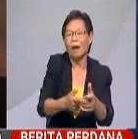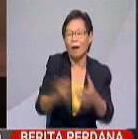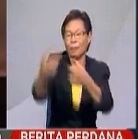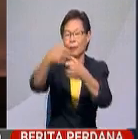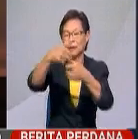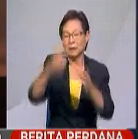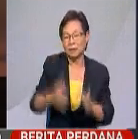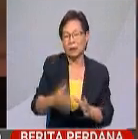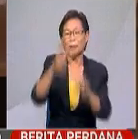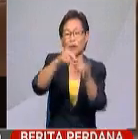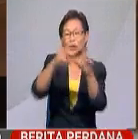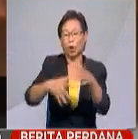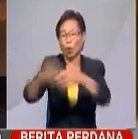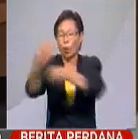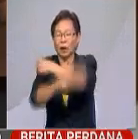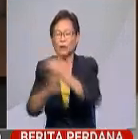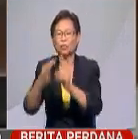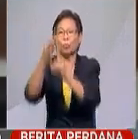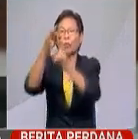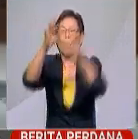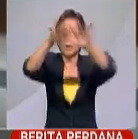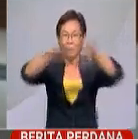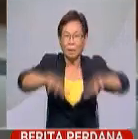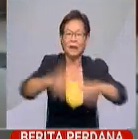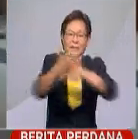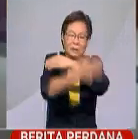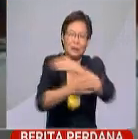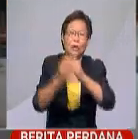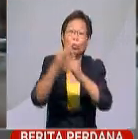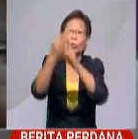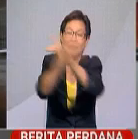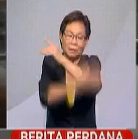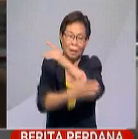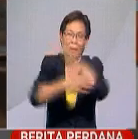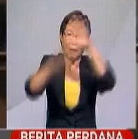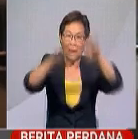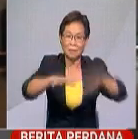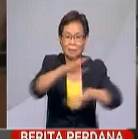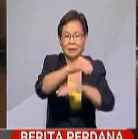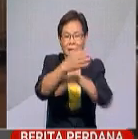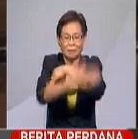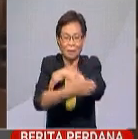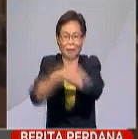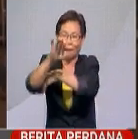peserta luar negara, terutama negara-negara ASEAN dan Eropah.